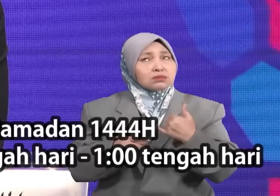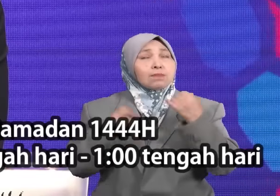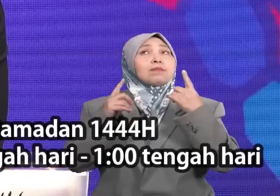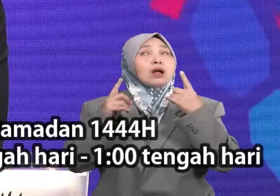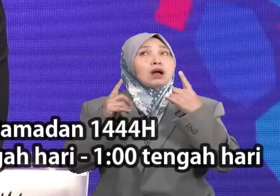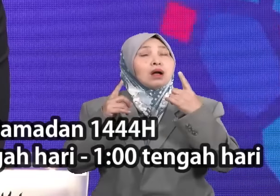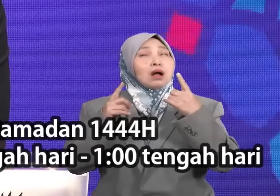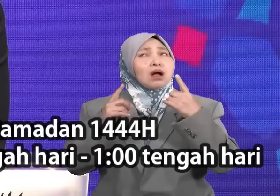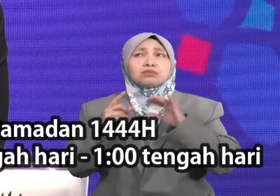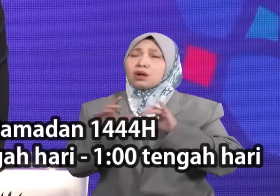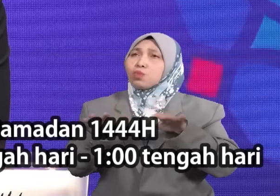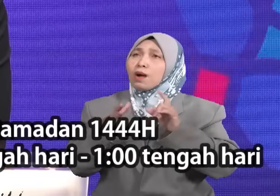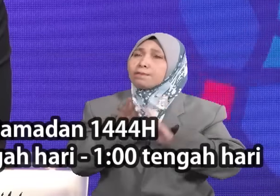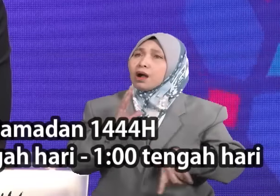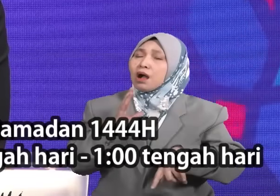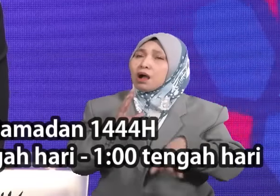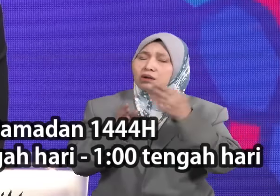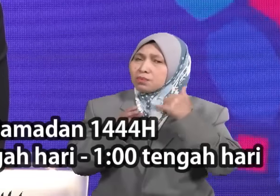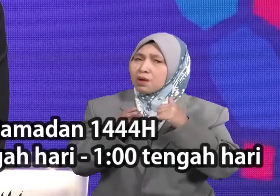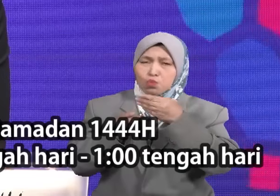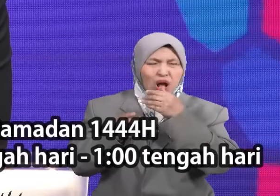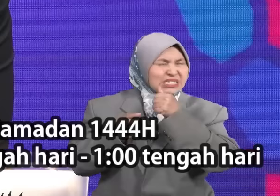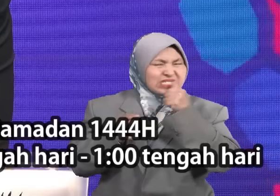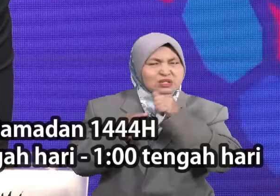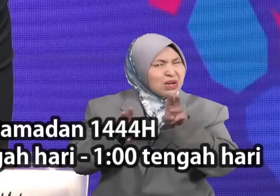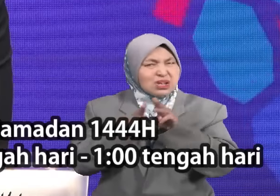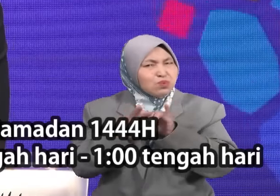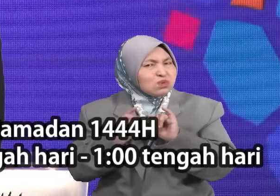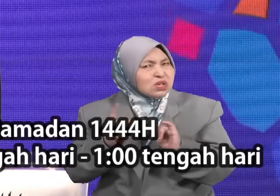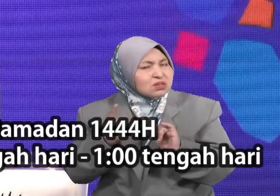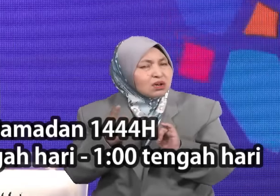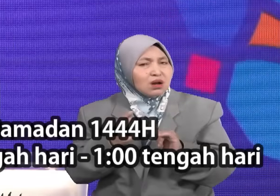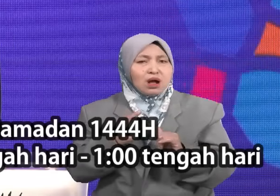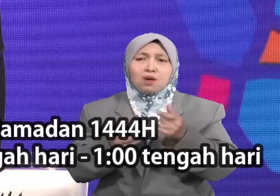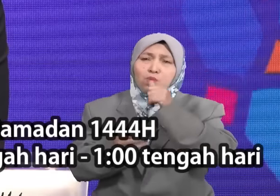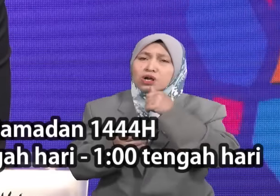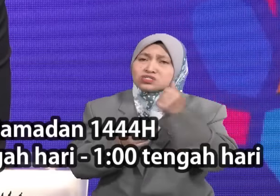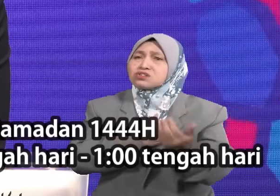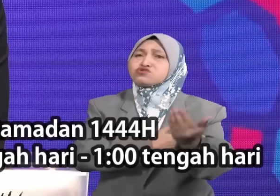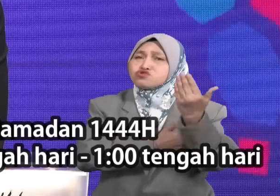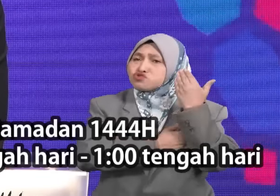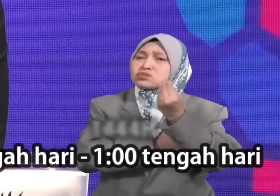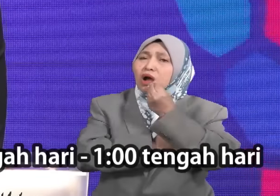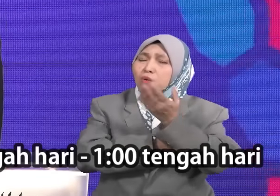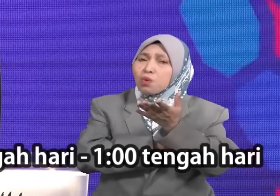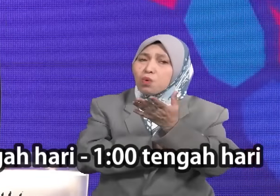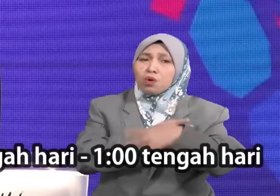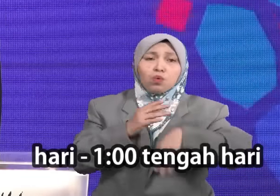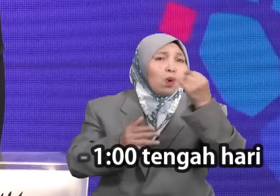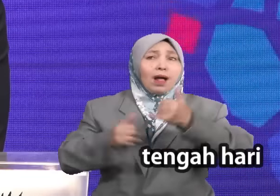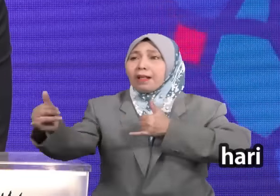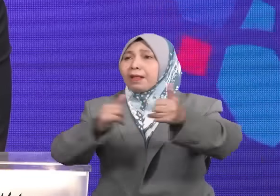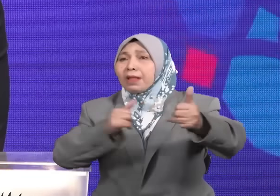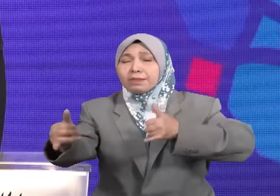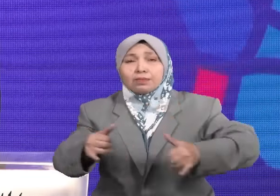Kita rasa, aku nak buat apa Ramadan? Adakah puasa macam tu je? Buka puasa, sahur, kemudian keluar pusat sini,